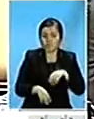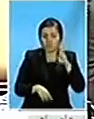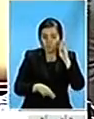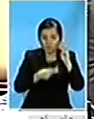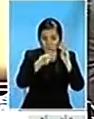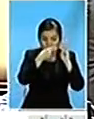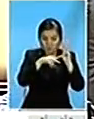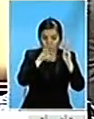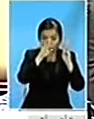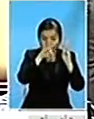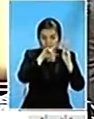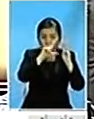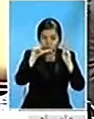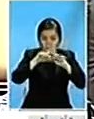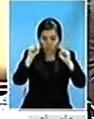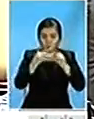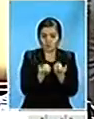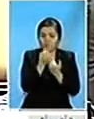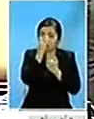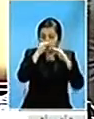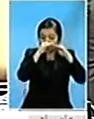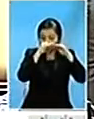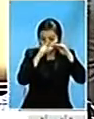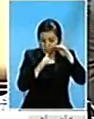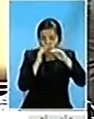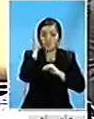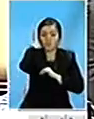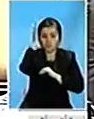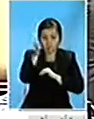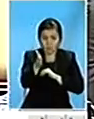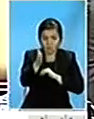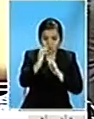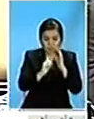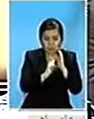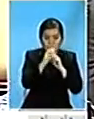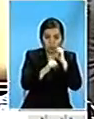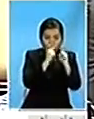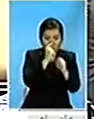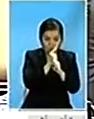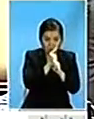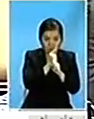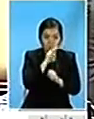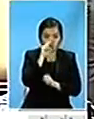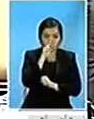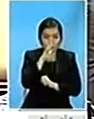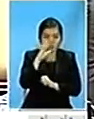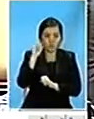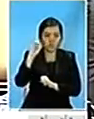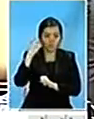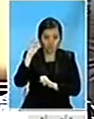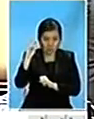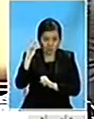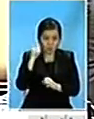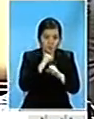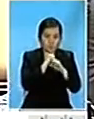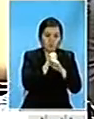ล้านก็เป็นเรื่องที่น่ายินดีนะครับว่าต่อไปนี้ตั้งแต่ปีงบประมาณ 2,556 จะไม่ต้องมีการตั้ง